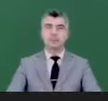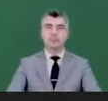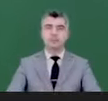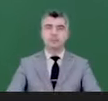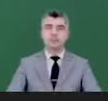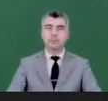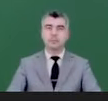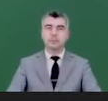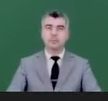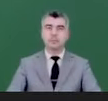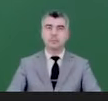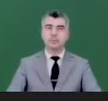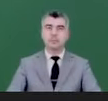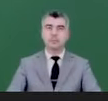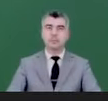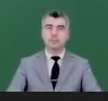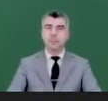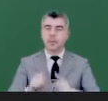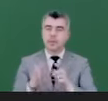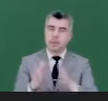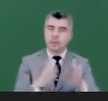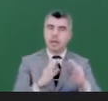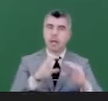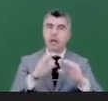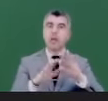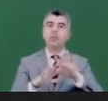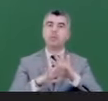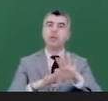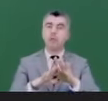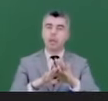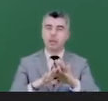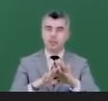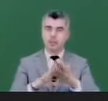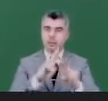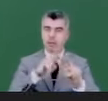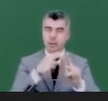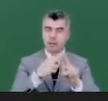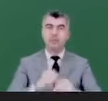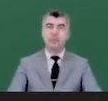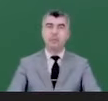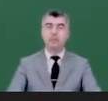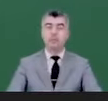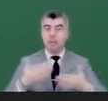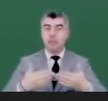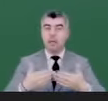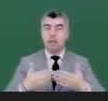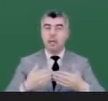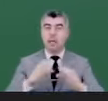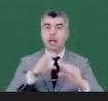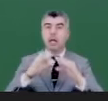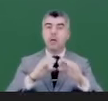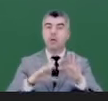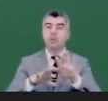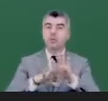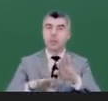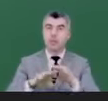القضايا هذا بخصوص الحوار الاجتماعي بان الحوار الاجتماعي جات بعض